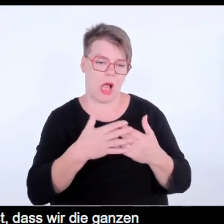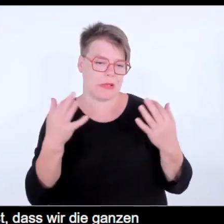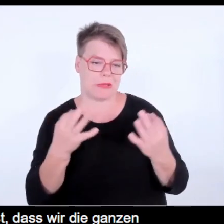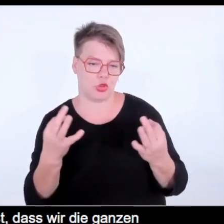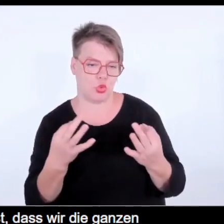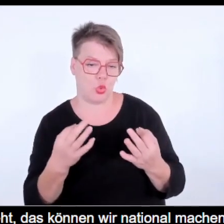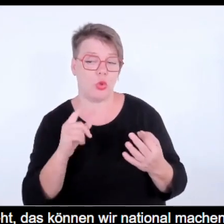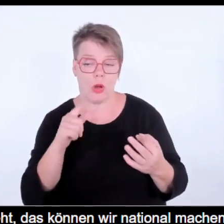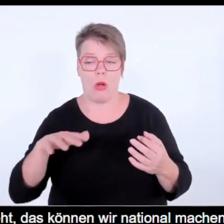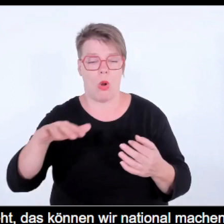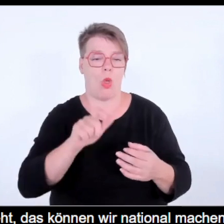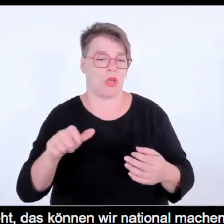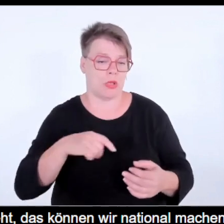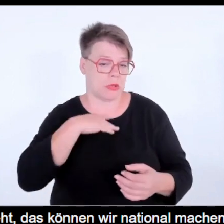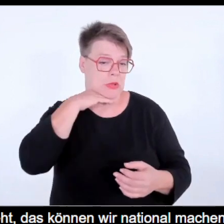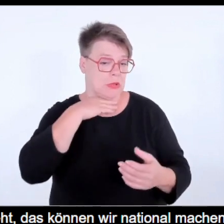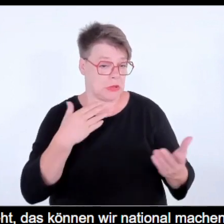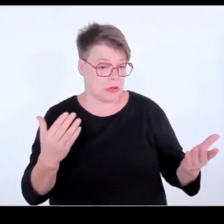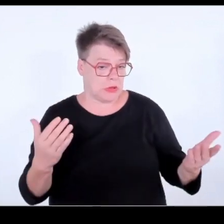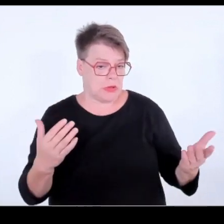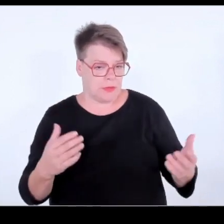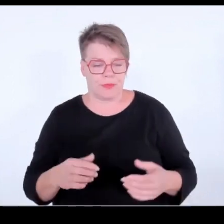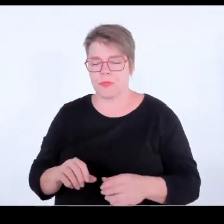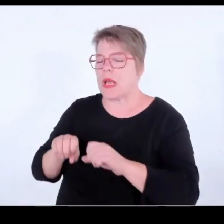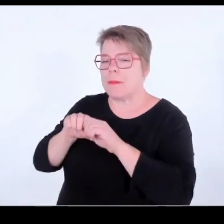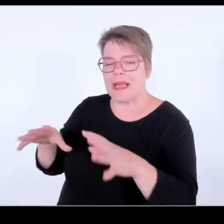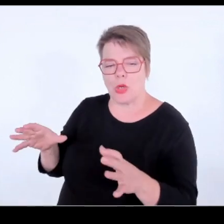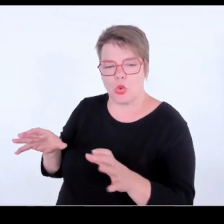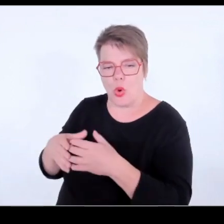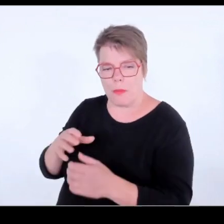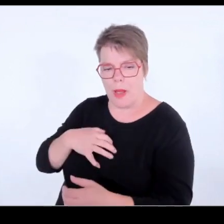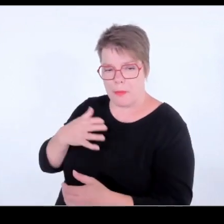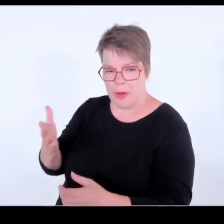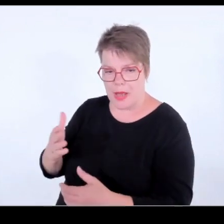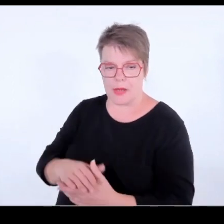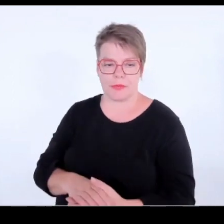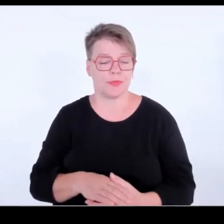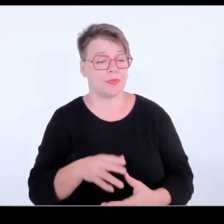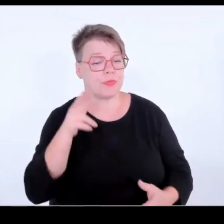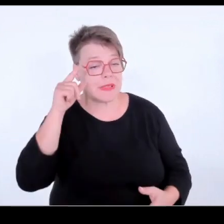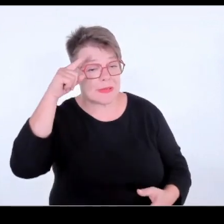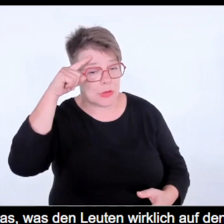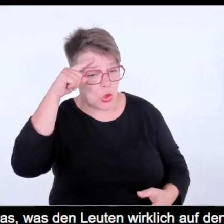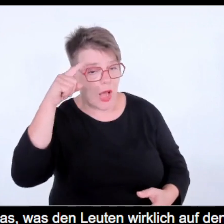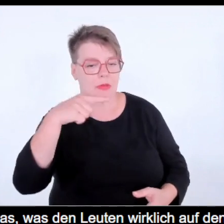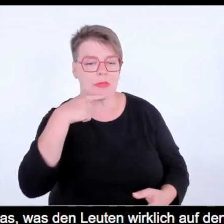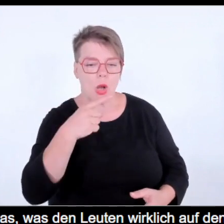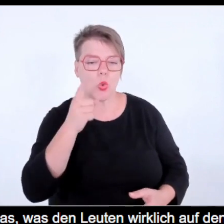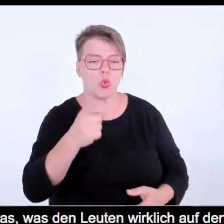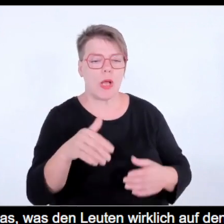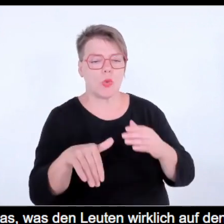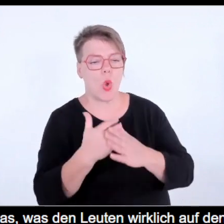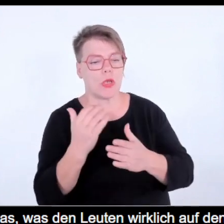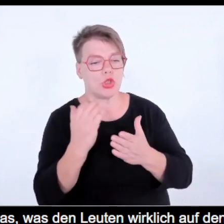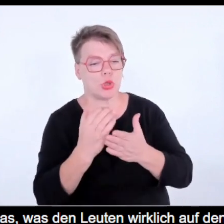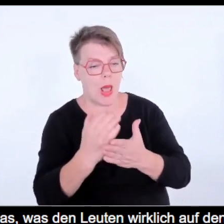Herr Söder, Sie haben gerade gesagt, dass Sie 100 neue Stellen in der Bauverwaltung schaffen wollen. Ist das nicht eigentlich kontraproduktiv, wenn man Bürokratie und